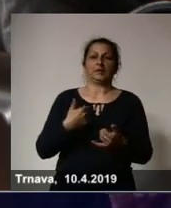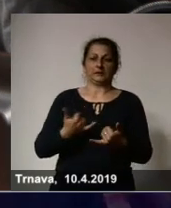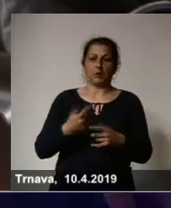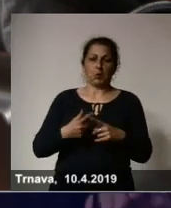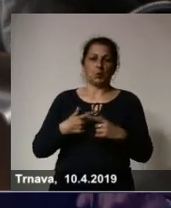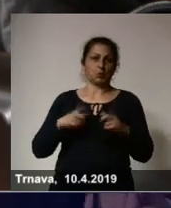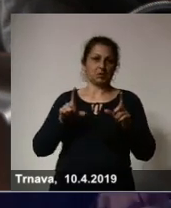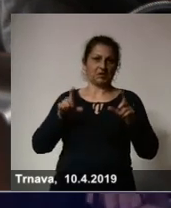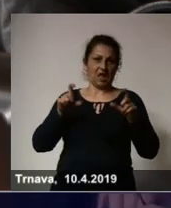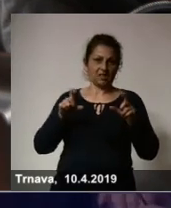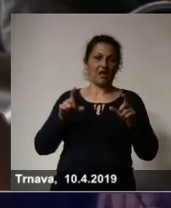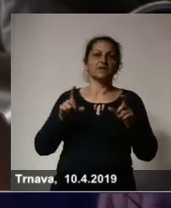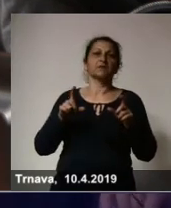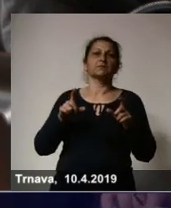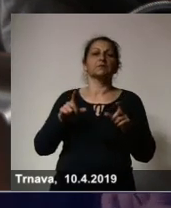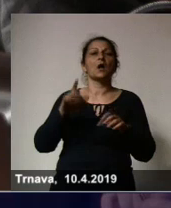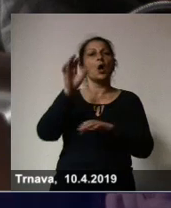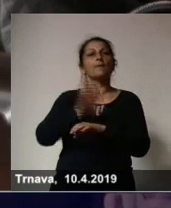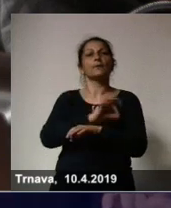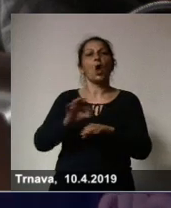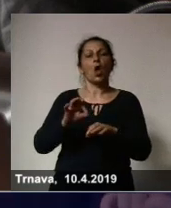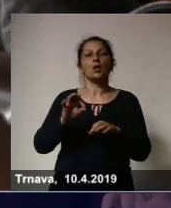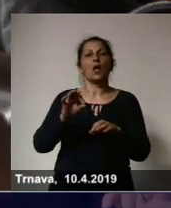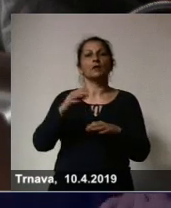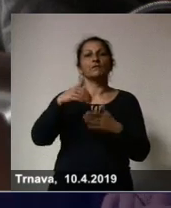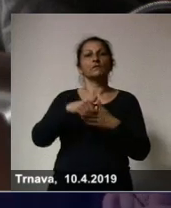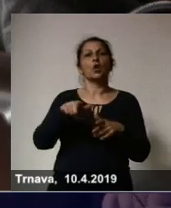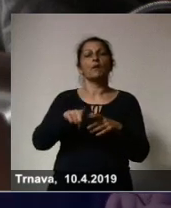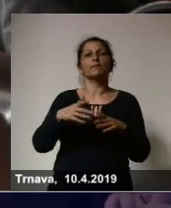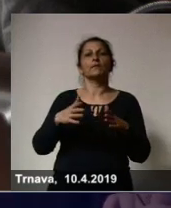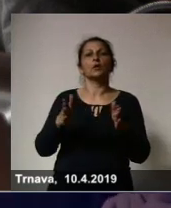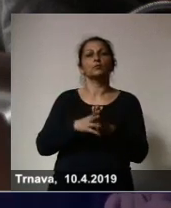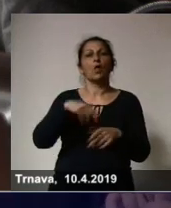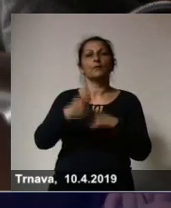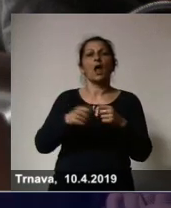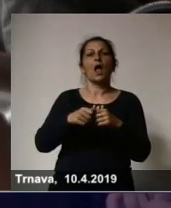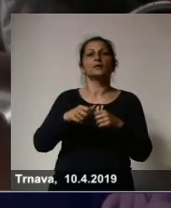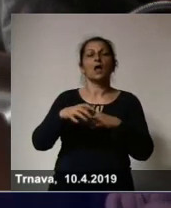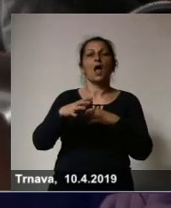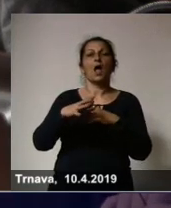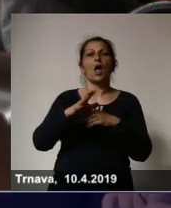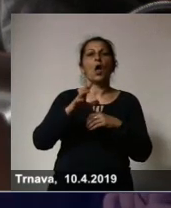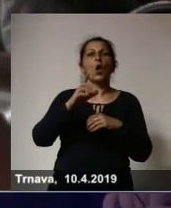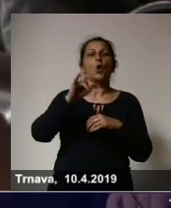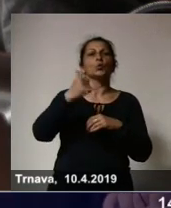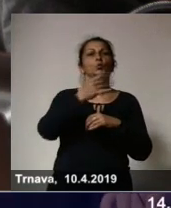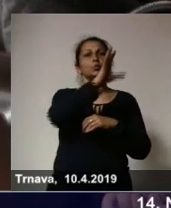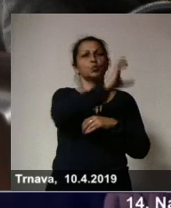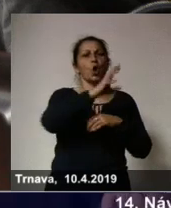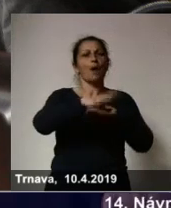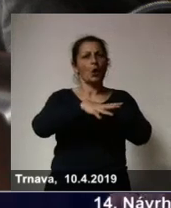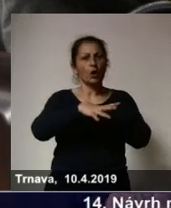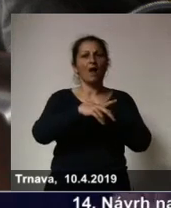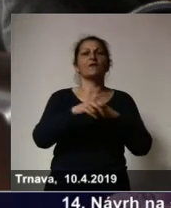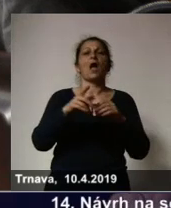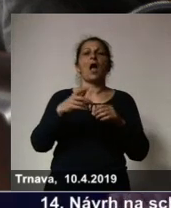projektu, kde v rámci cezhraničnej spolupráce Juhomoravský kraj a náš kraj je vo výške 5% celkových